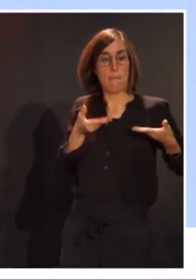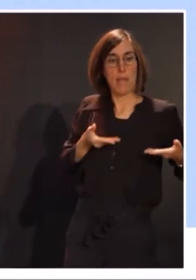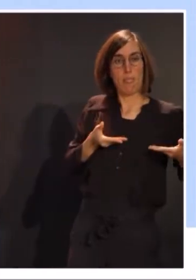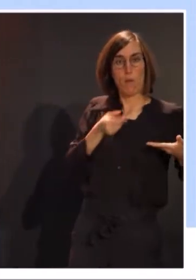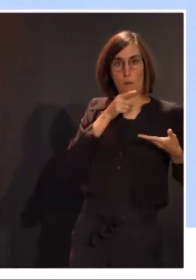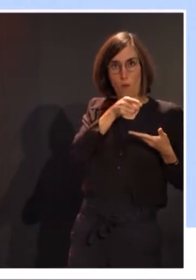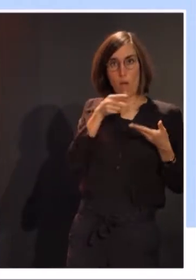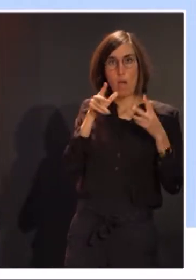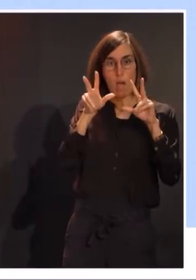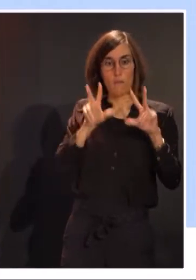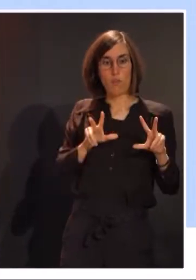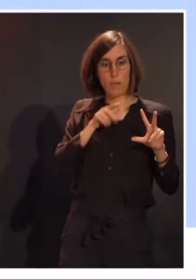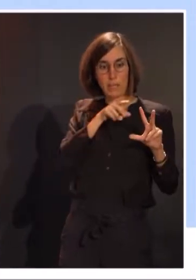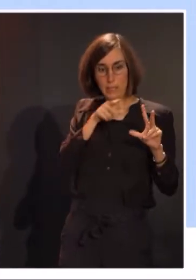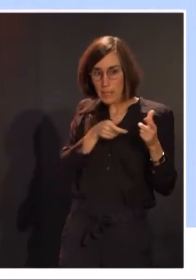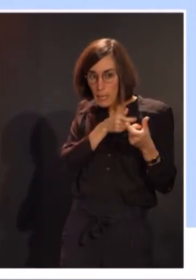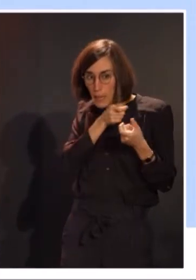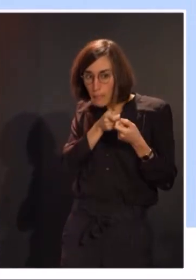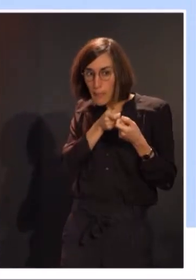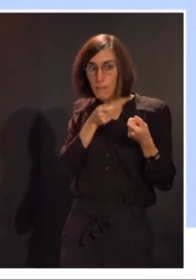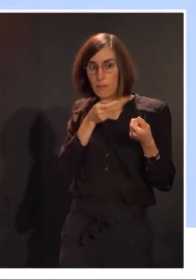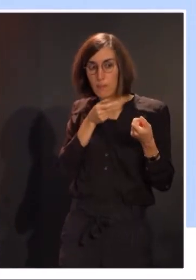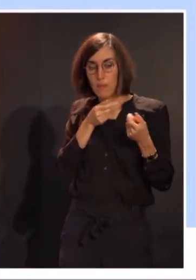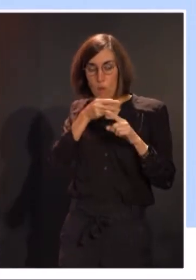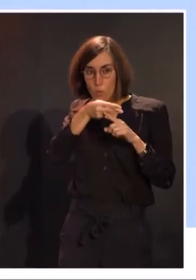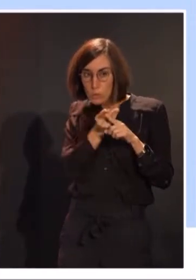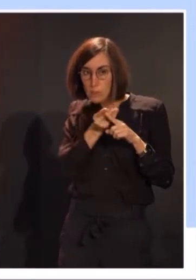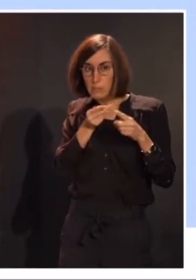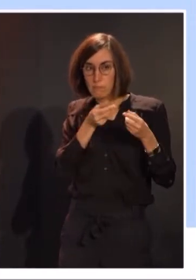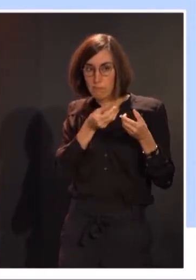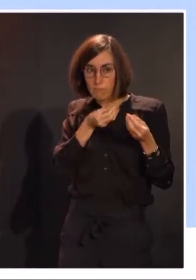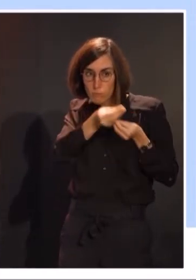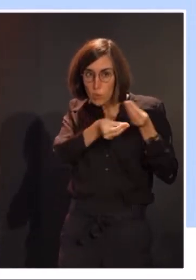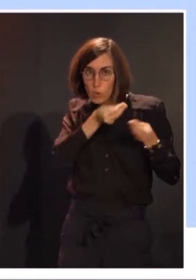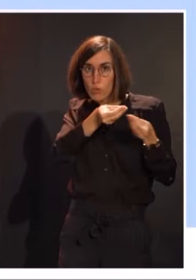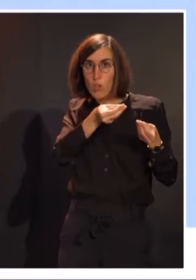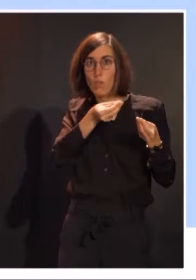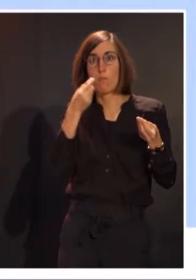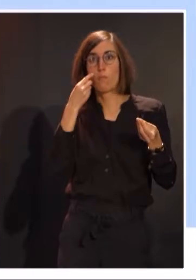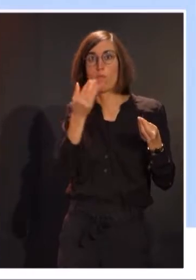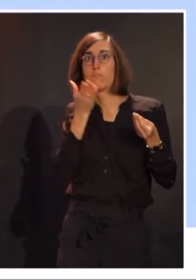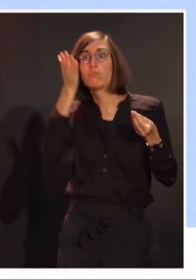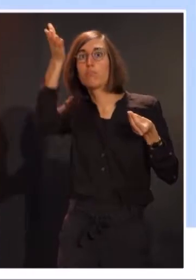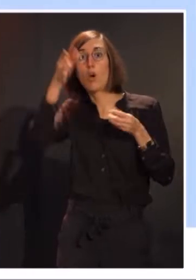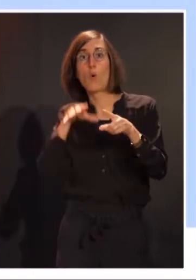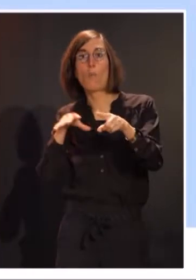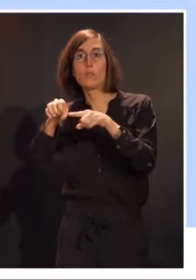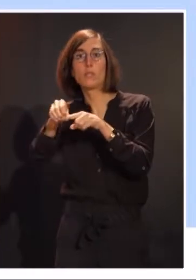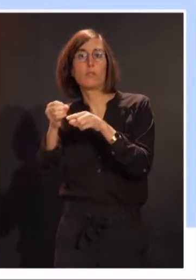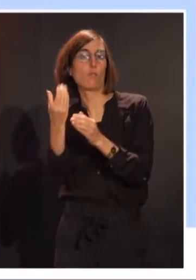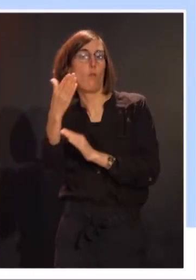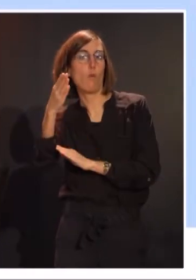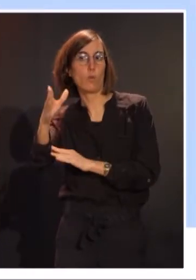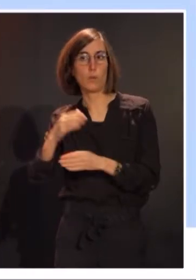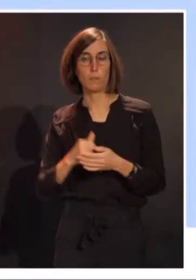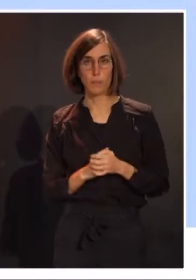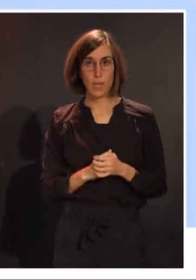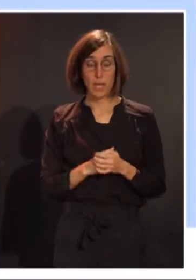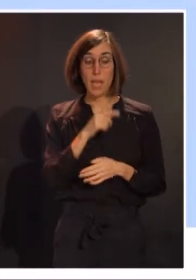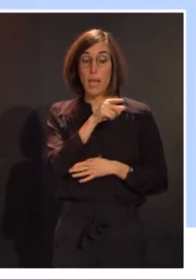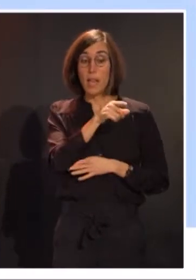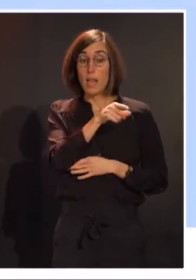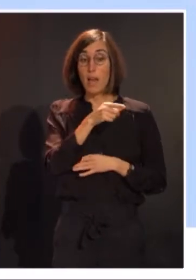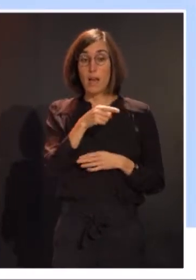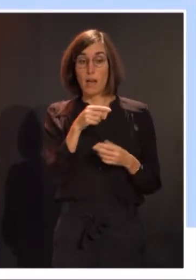d'autres compensations à ce niveau-là. Et des difficultés à se faire comprendre à l'oral comme en signe, parce que c'est un jeune qui signe